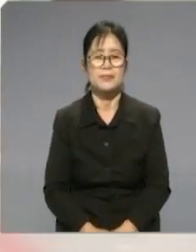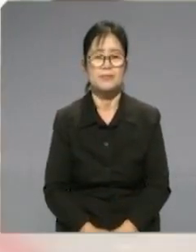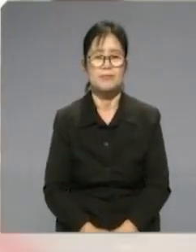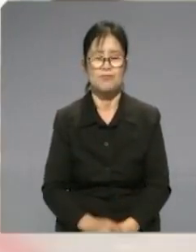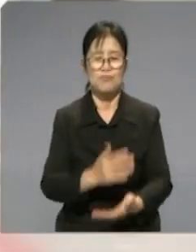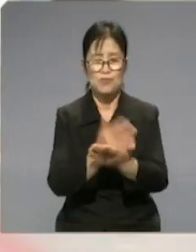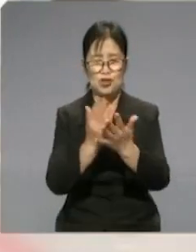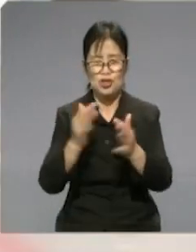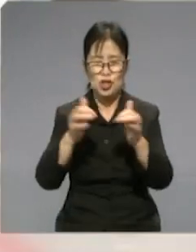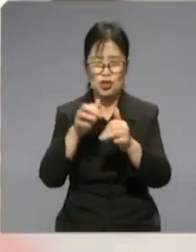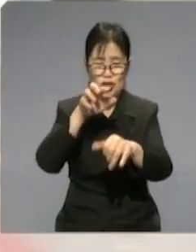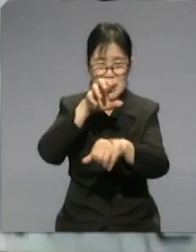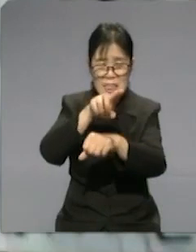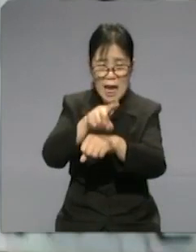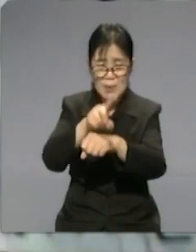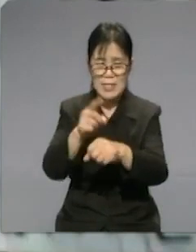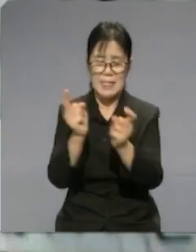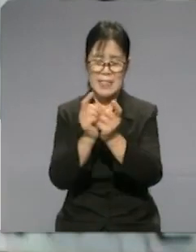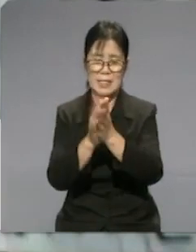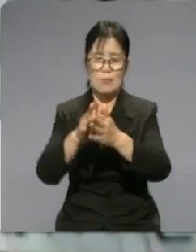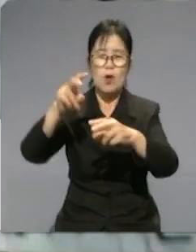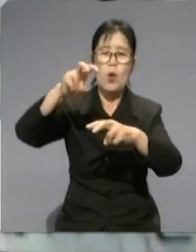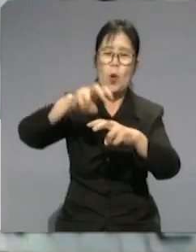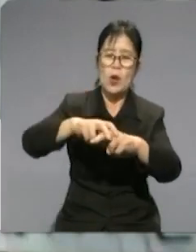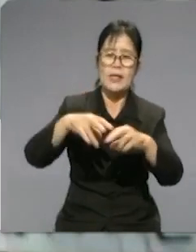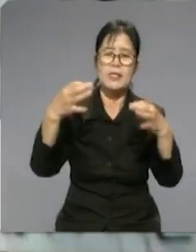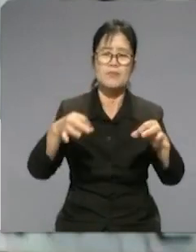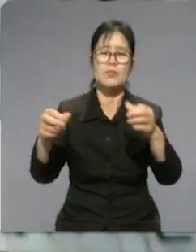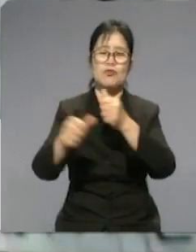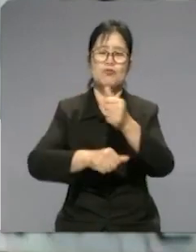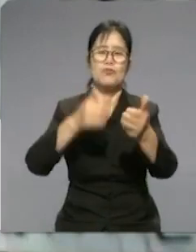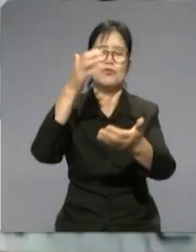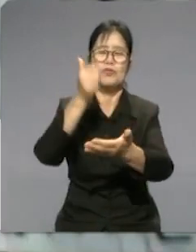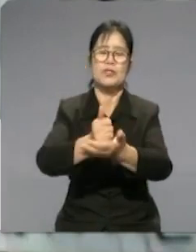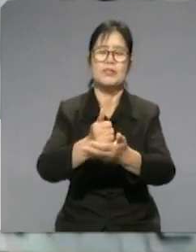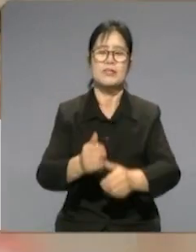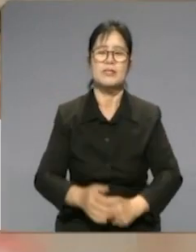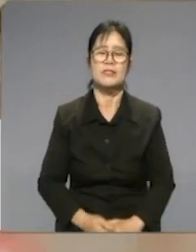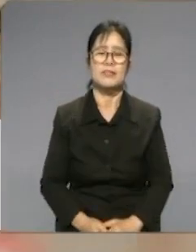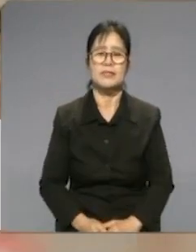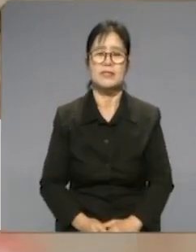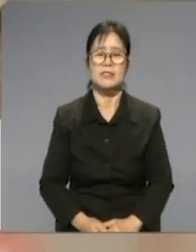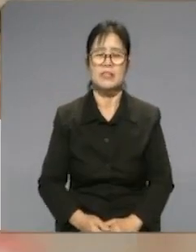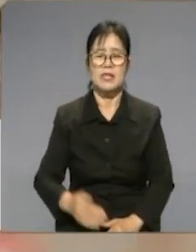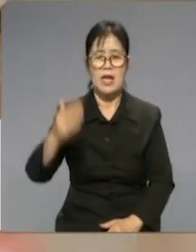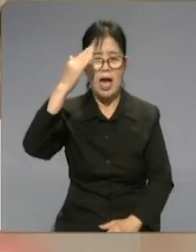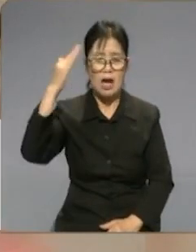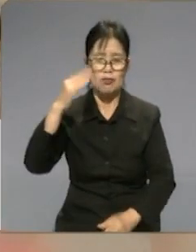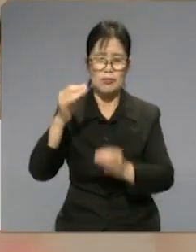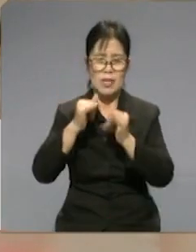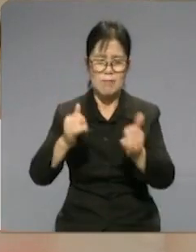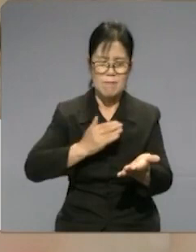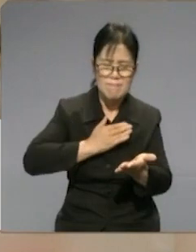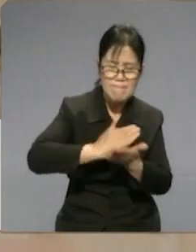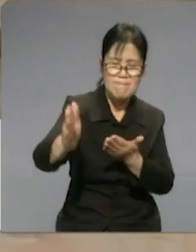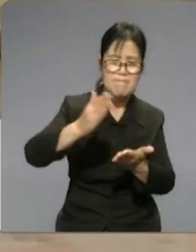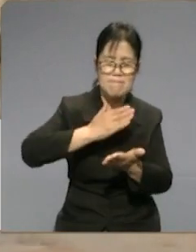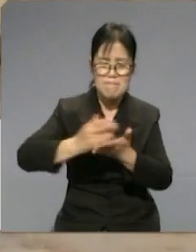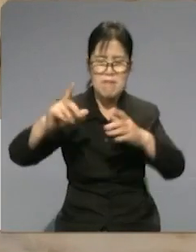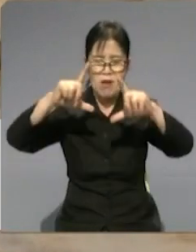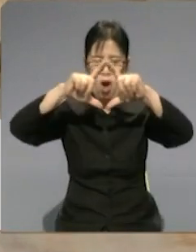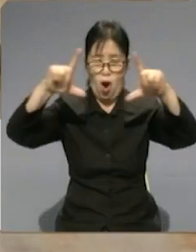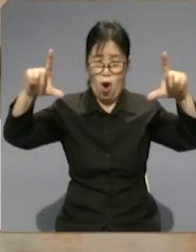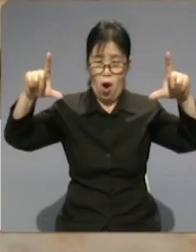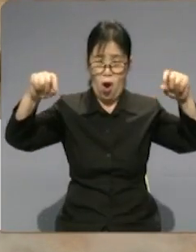다용도 전투장갑차에 직접 올라탄 김정은 국무위원장. 남조선 괴뢰들을 쓸어버리자는 문구